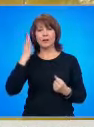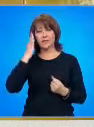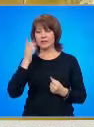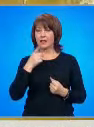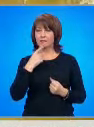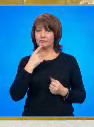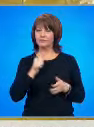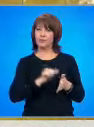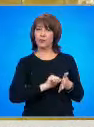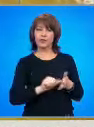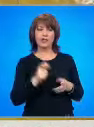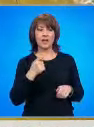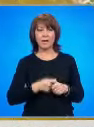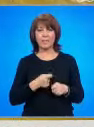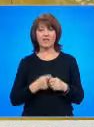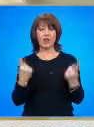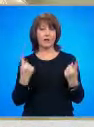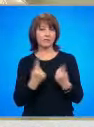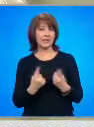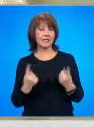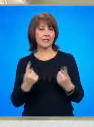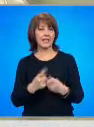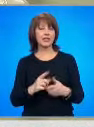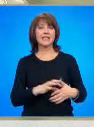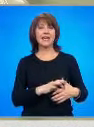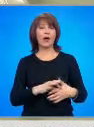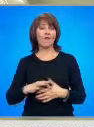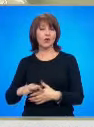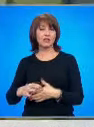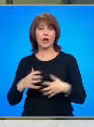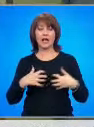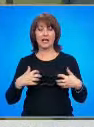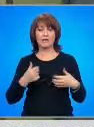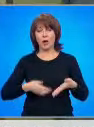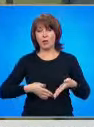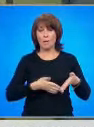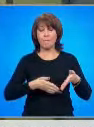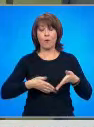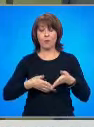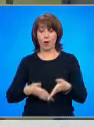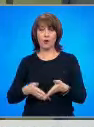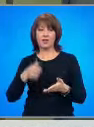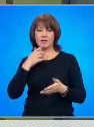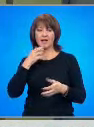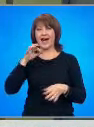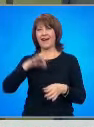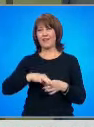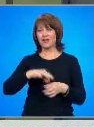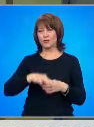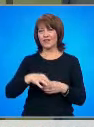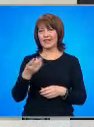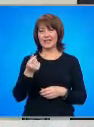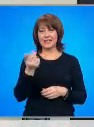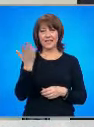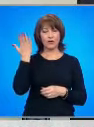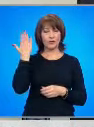страна подчерта, че е провел няколко срещи с ръководството на Александровска, за да им помогне да усвоят средствата, гласувани от предишното